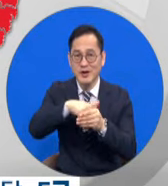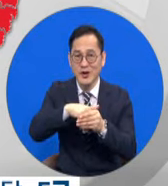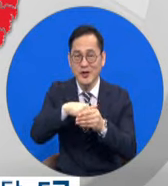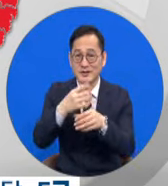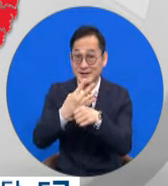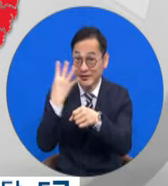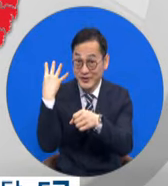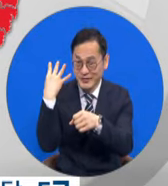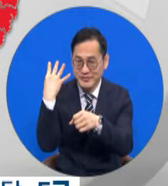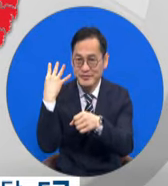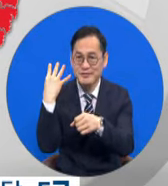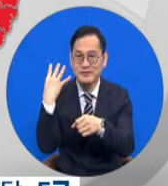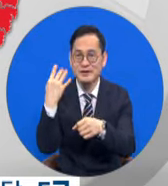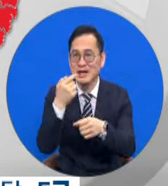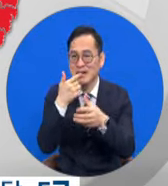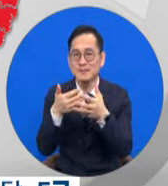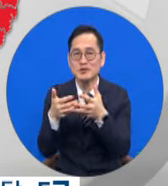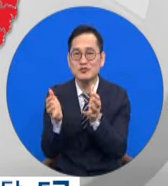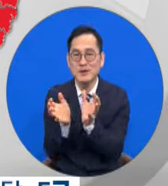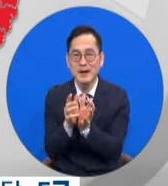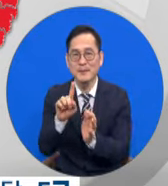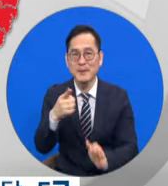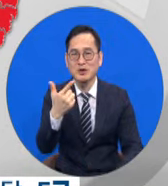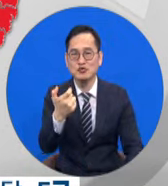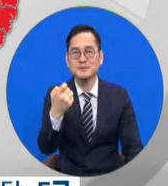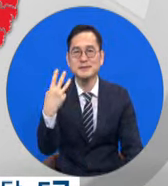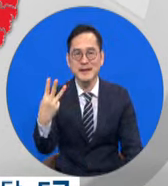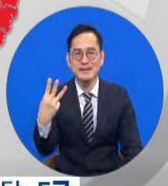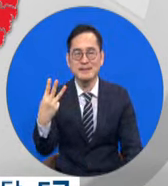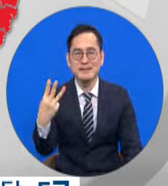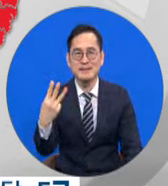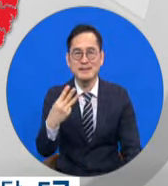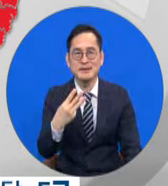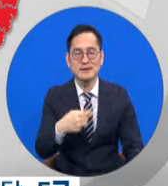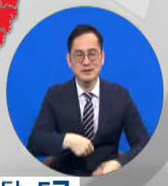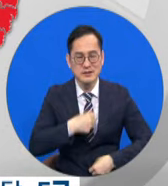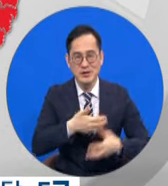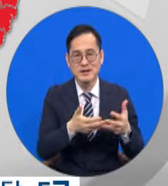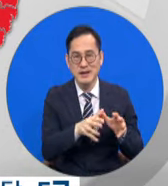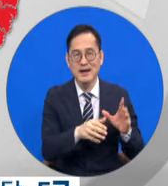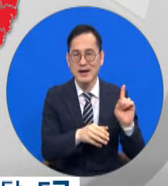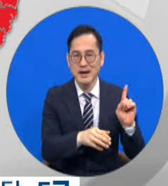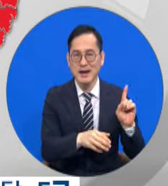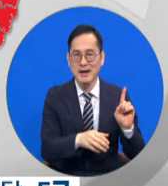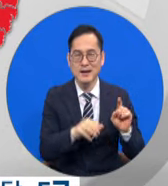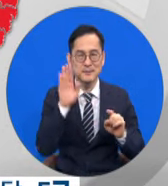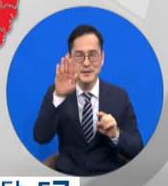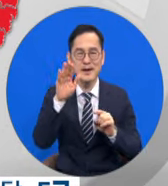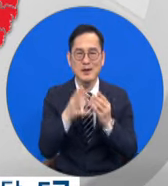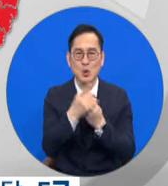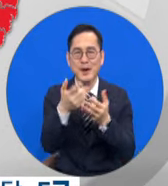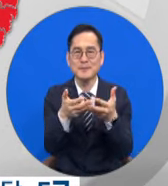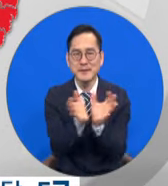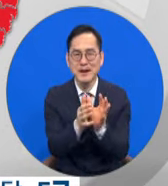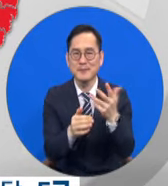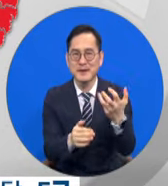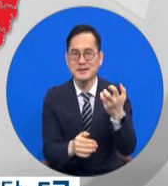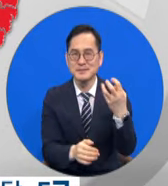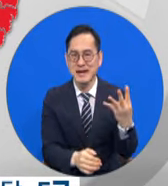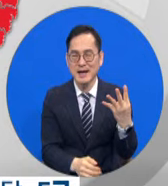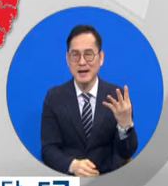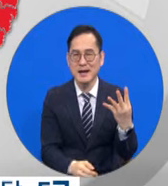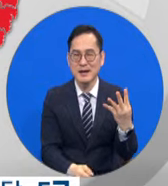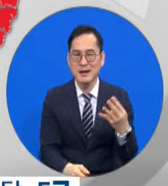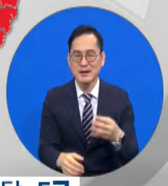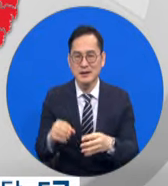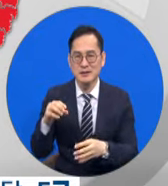보면요. 민주당이 163석, 정의당 1석, 미래통합당이 84석, 무소속이